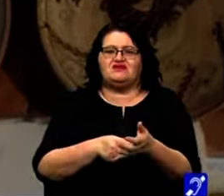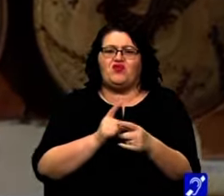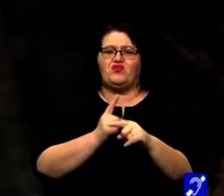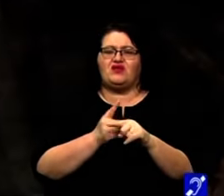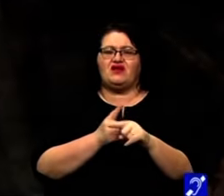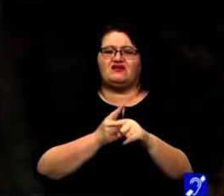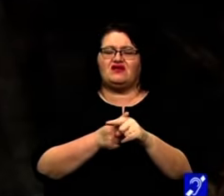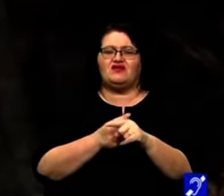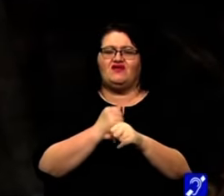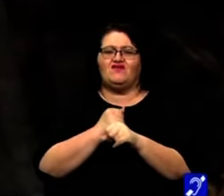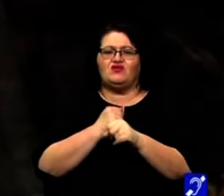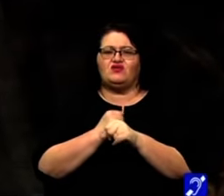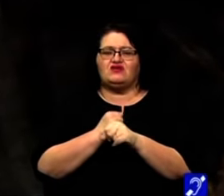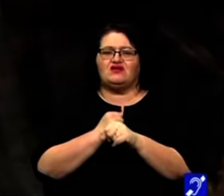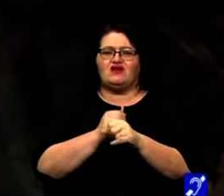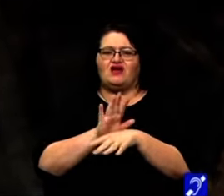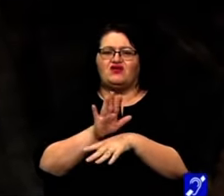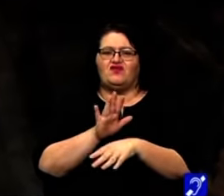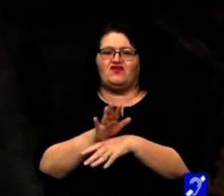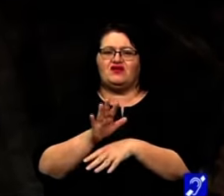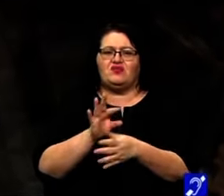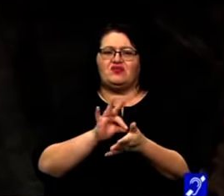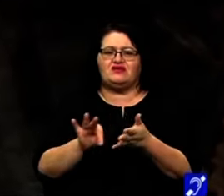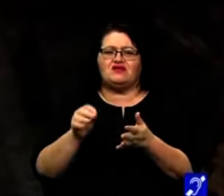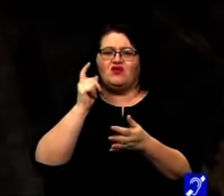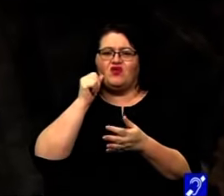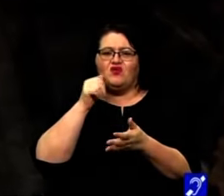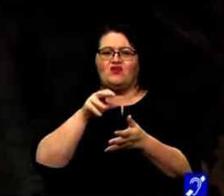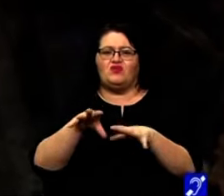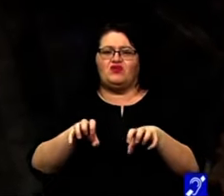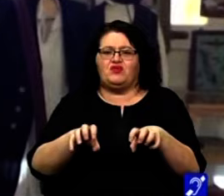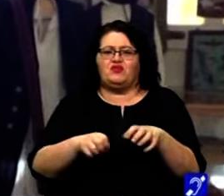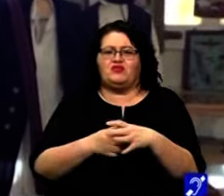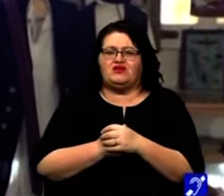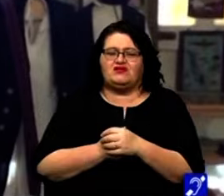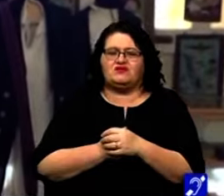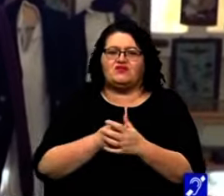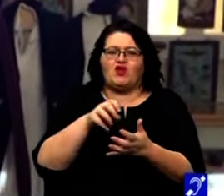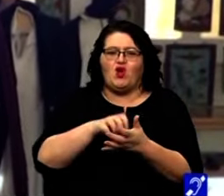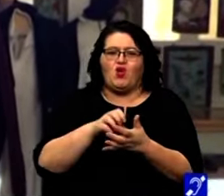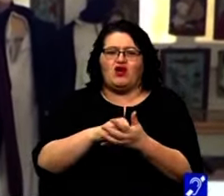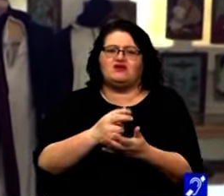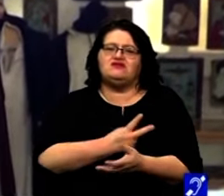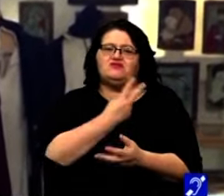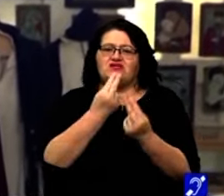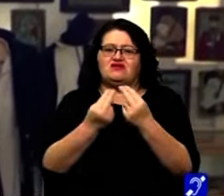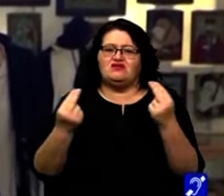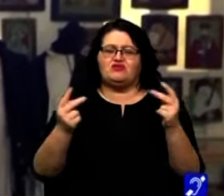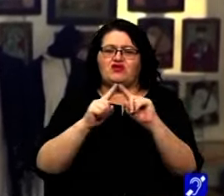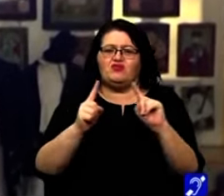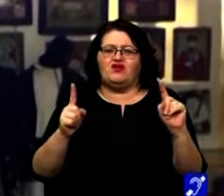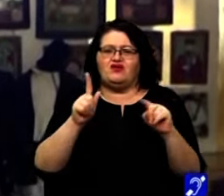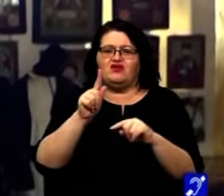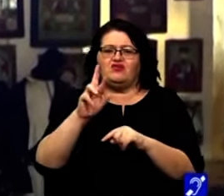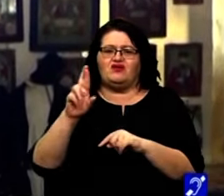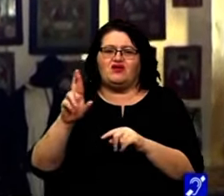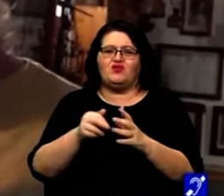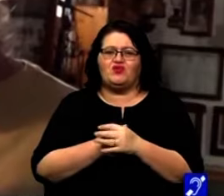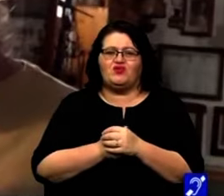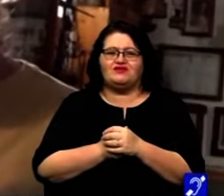obiecte, artefacte care dovedesc existența omului pe aceste meleaguri. Localnicii sunt mândri de muzeul profesorului Gheorghe